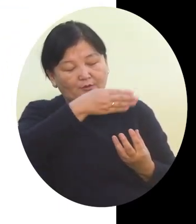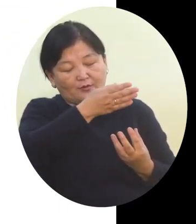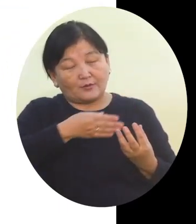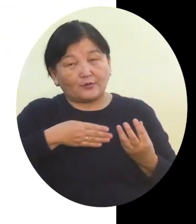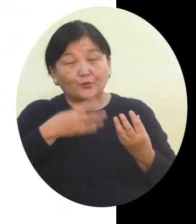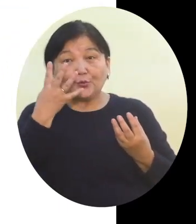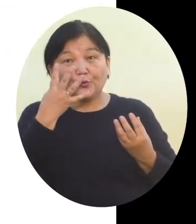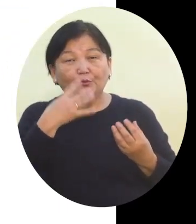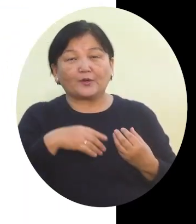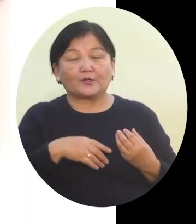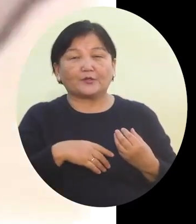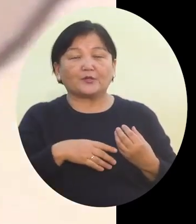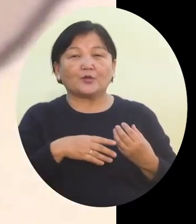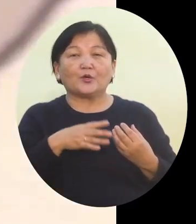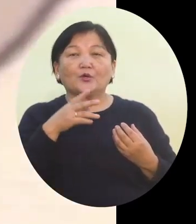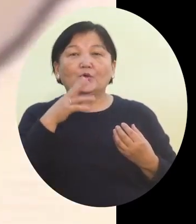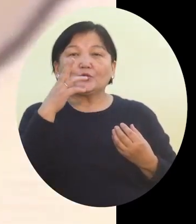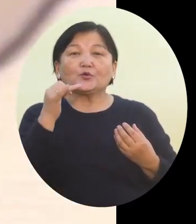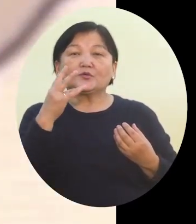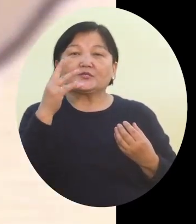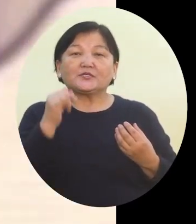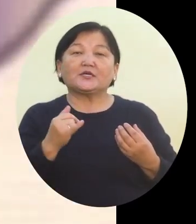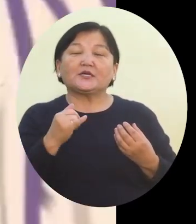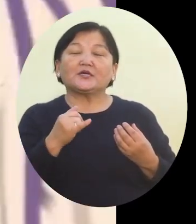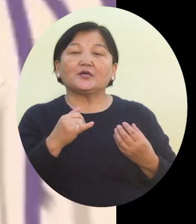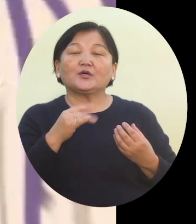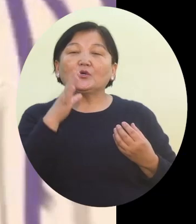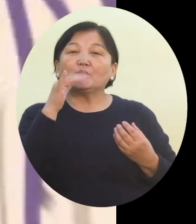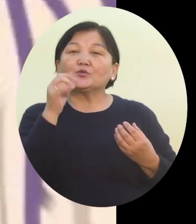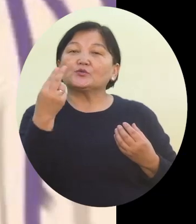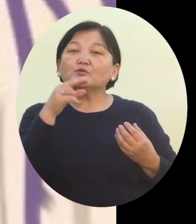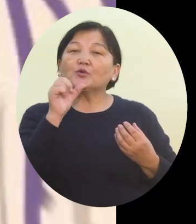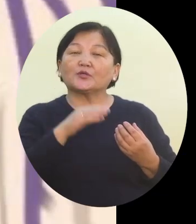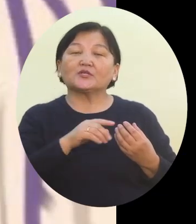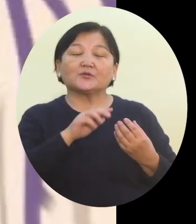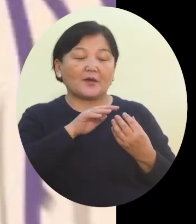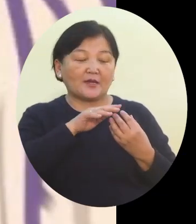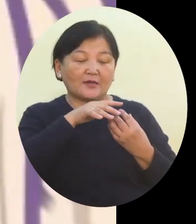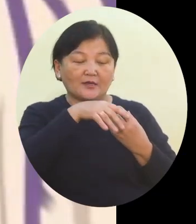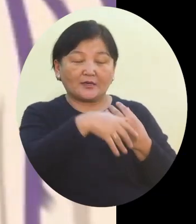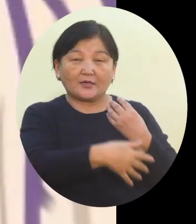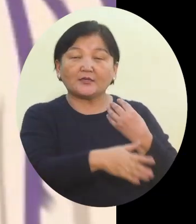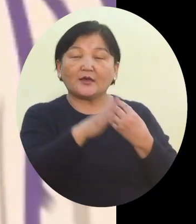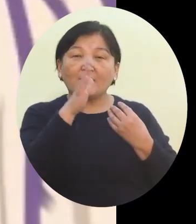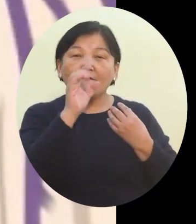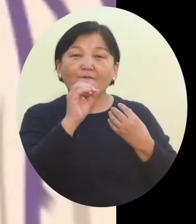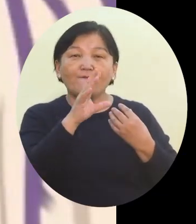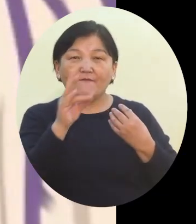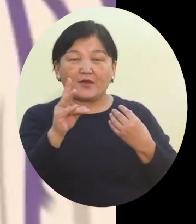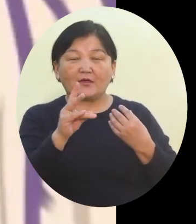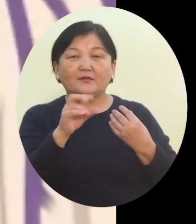За цусны суцс маань цусыг шахан гаргадаг бөгөөд хураагуурын цус